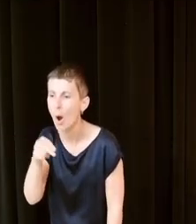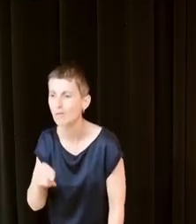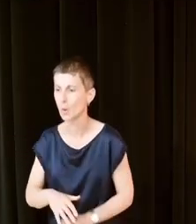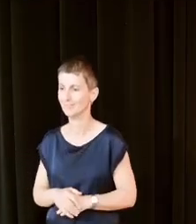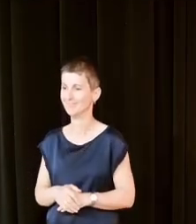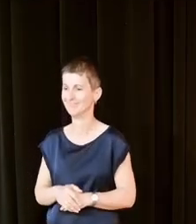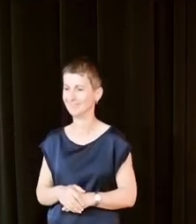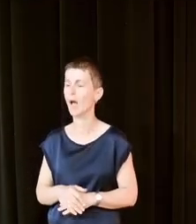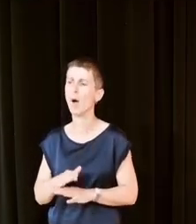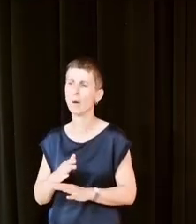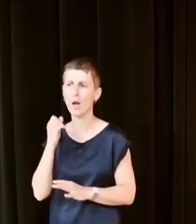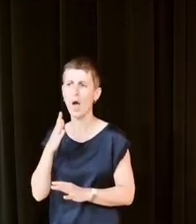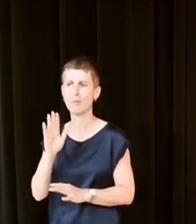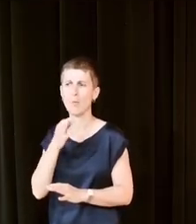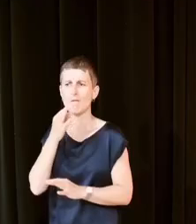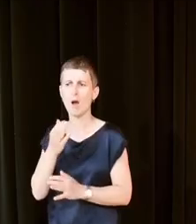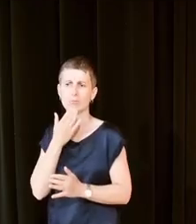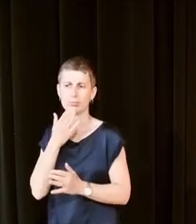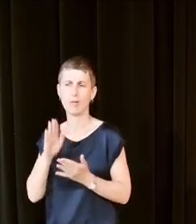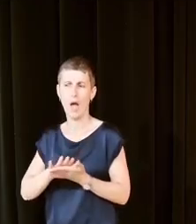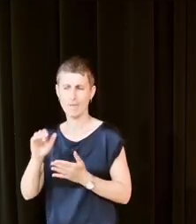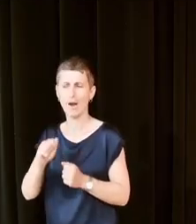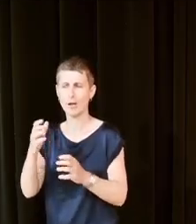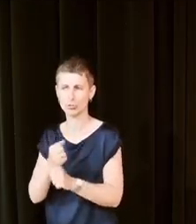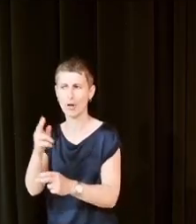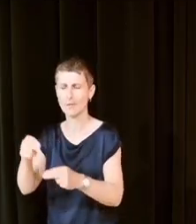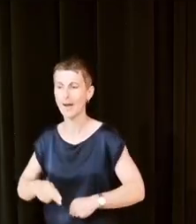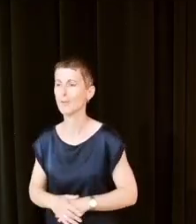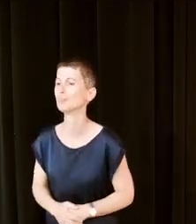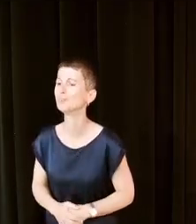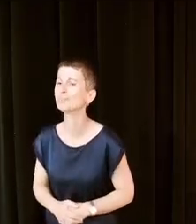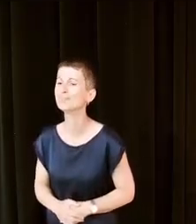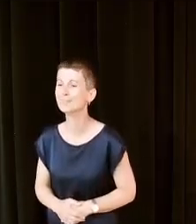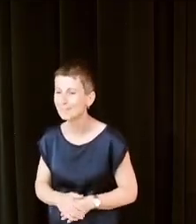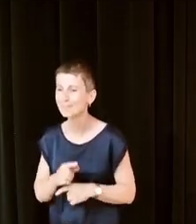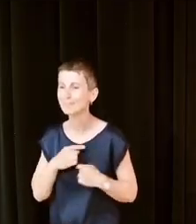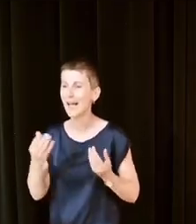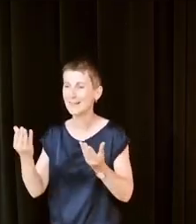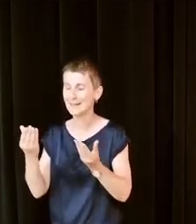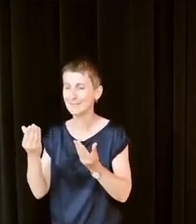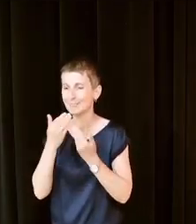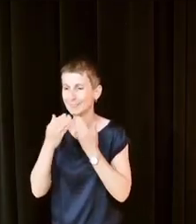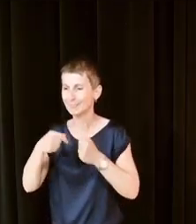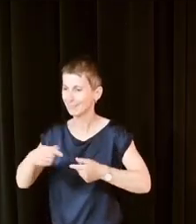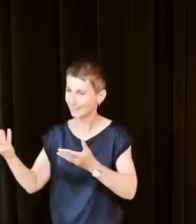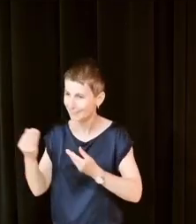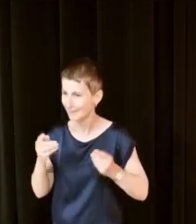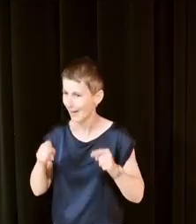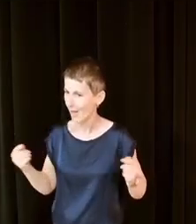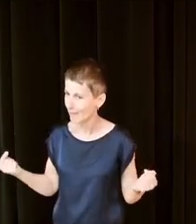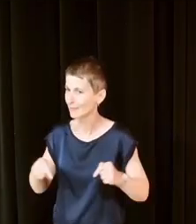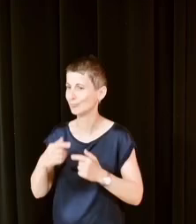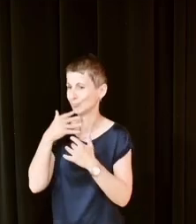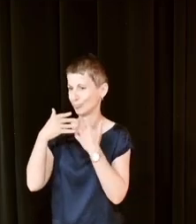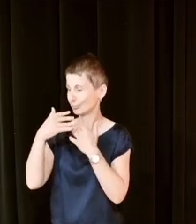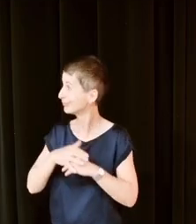sie nicht beantworten kann. Ganz sicher nicht. Gut. Ja, ganz herzlichen Dank für die Einladung, hier hinzukommen. Ich freue